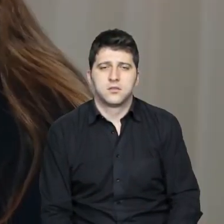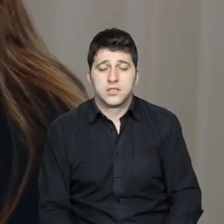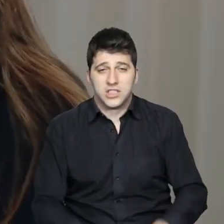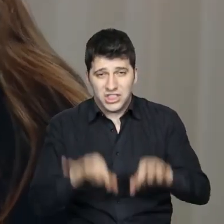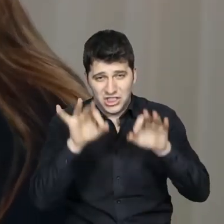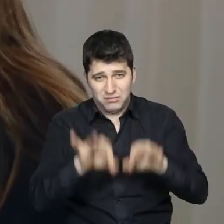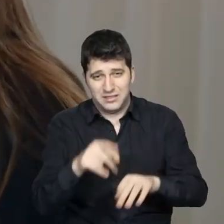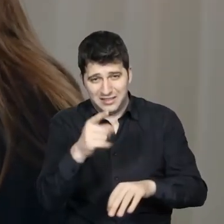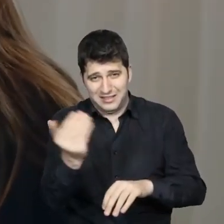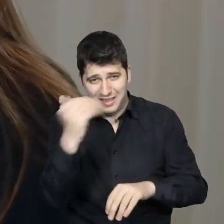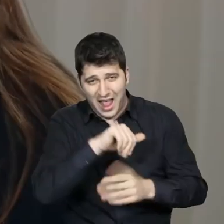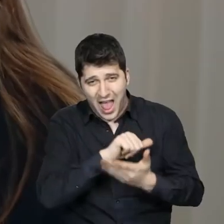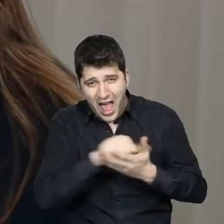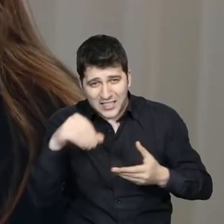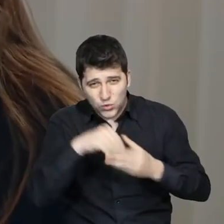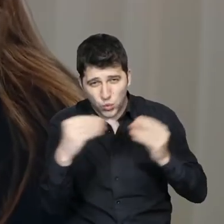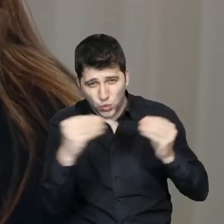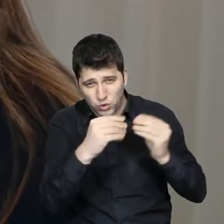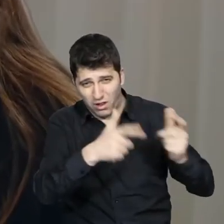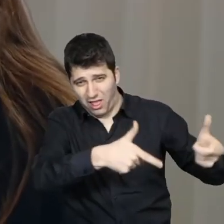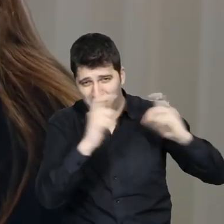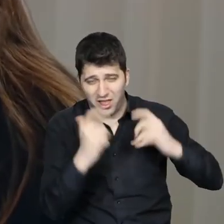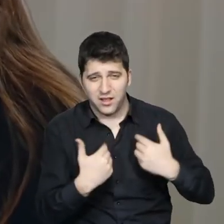Şimdi çıkmış bir de her şey için bizi suçluyorsun.